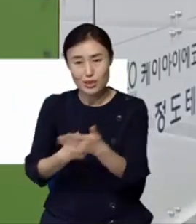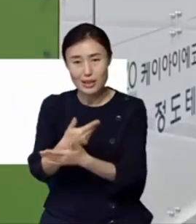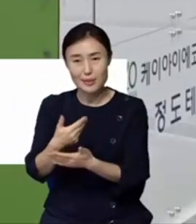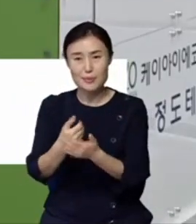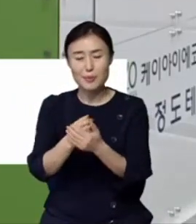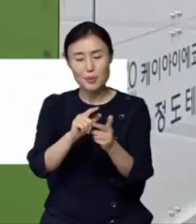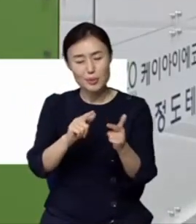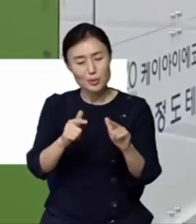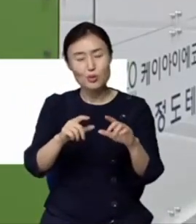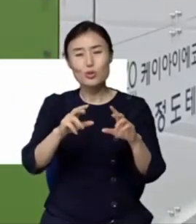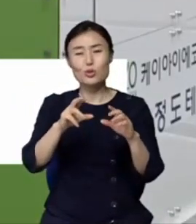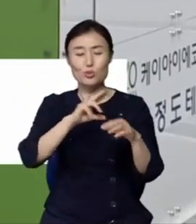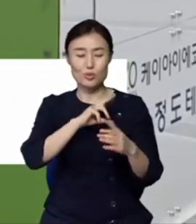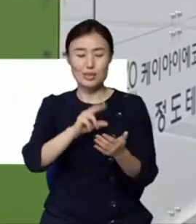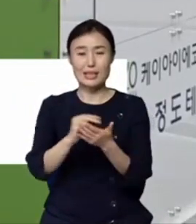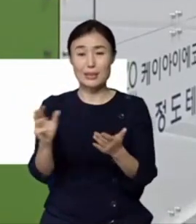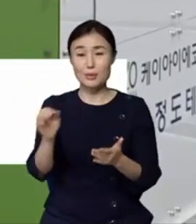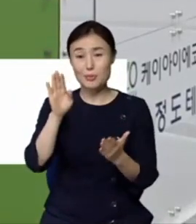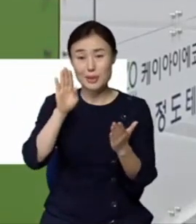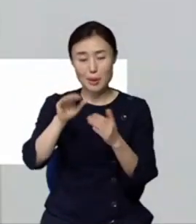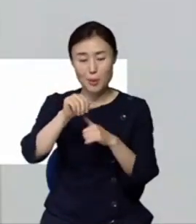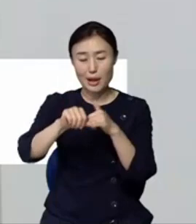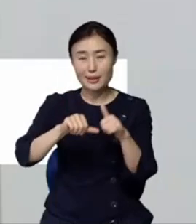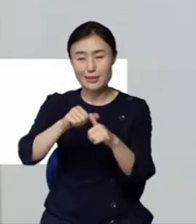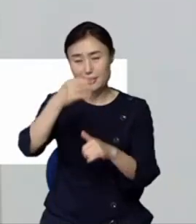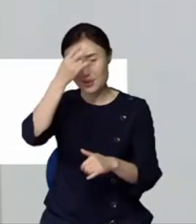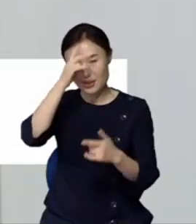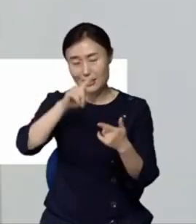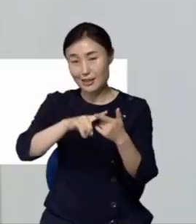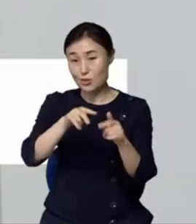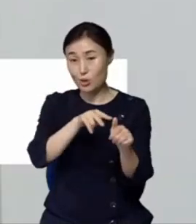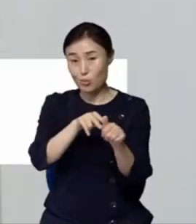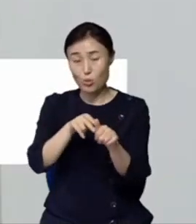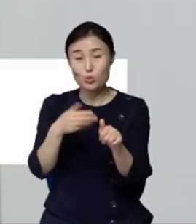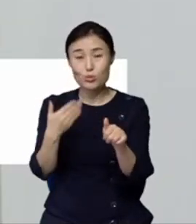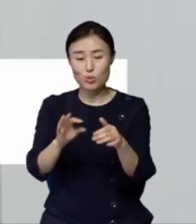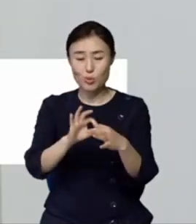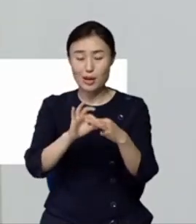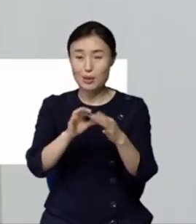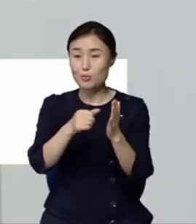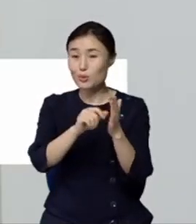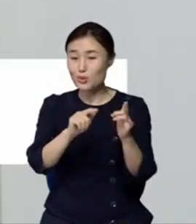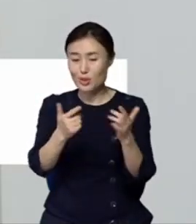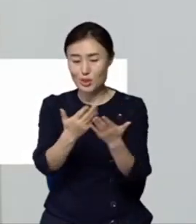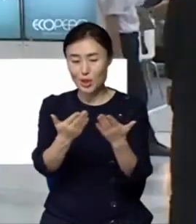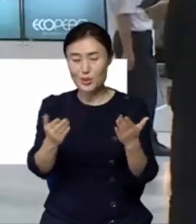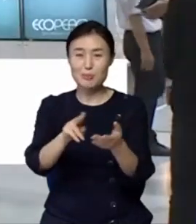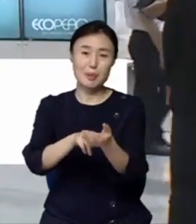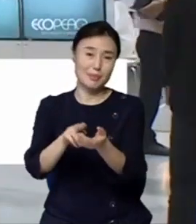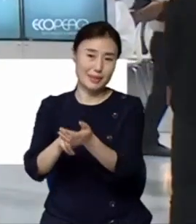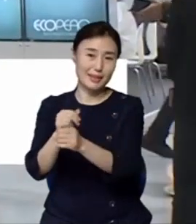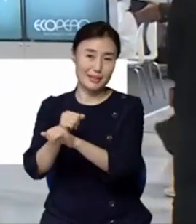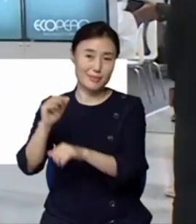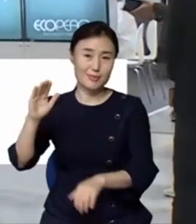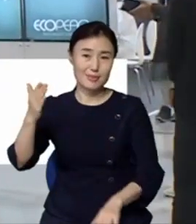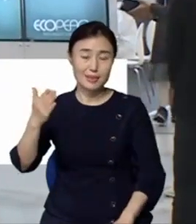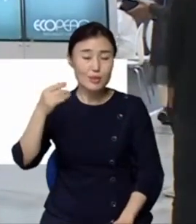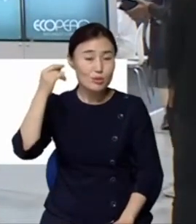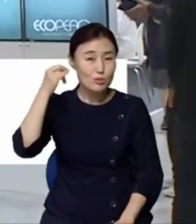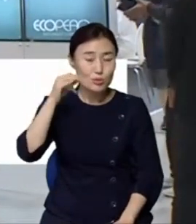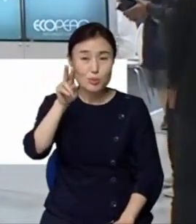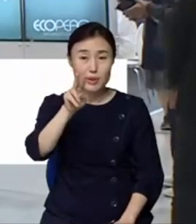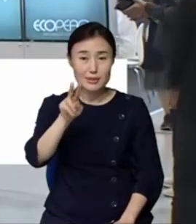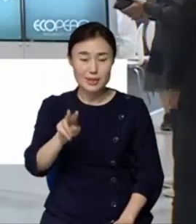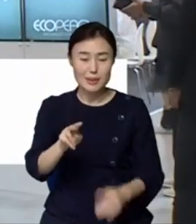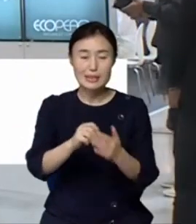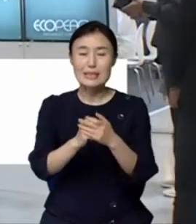5개 주제별 전시관에서 미래 환경 기술에 관한 정보를 제공하고 관련 제품을 전시 판매합니다. 중국과 베트남